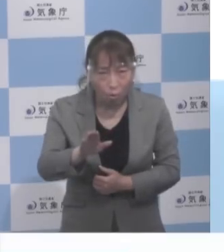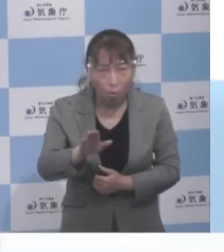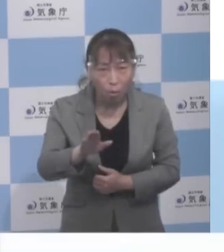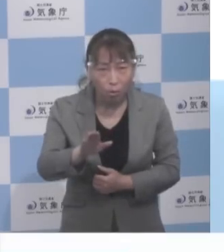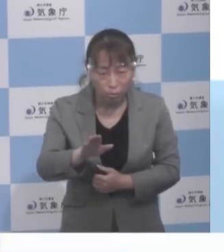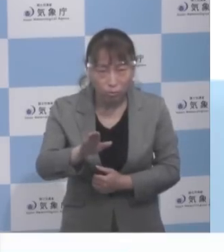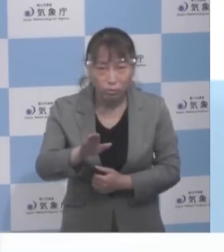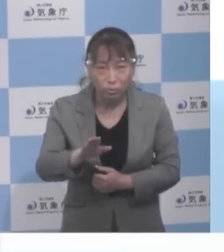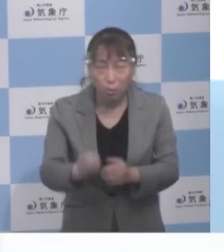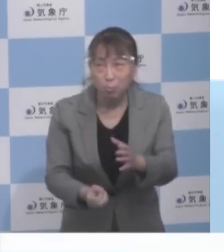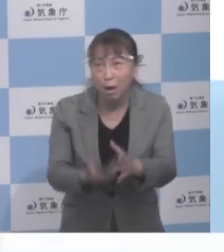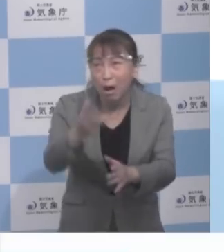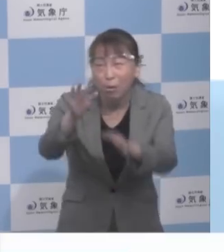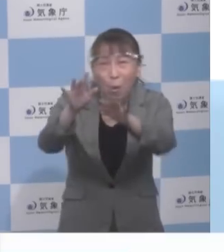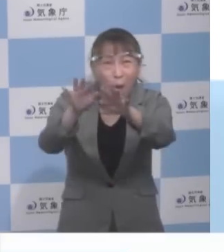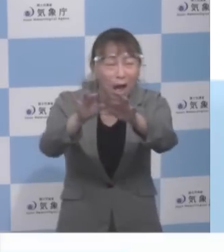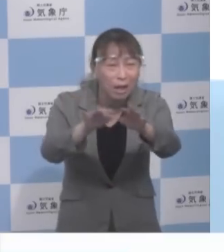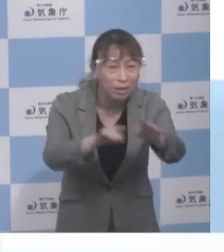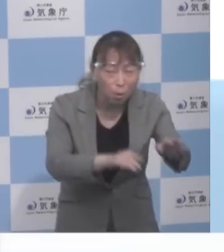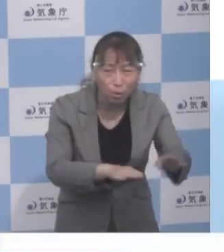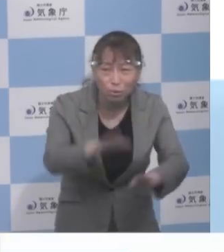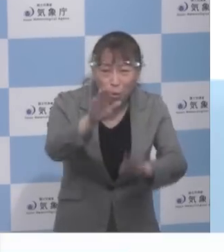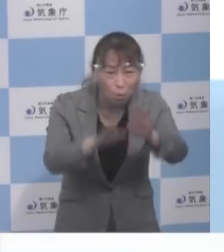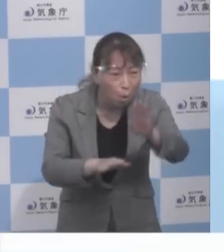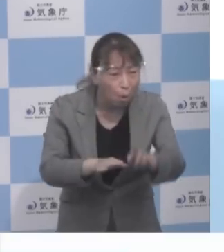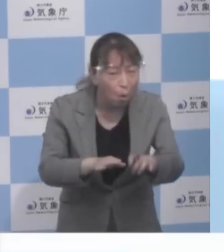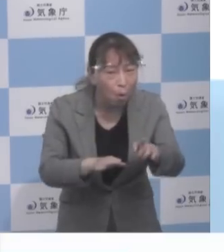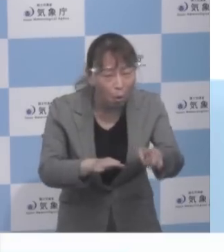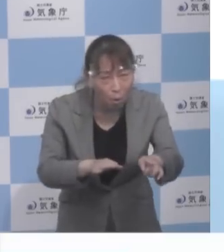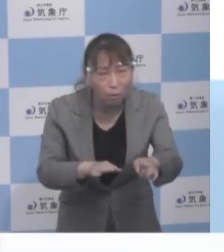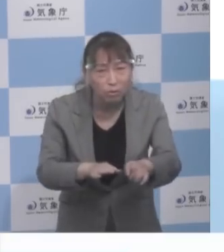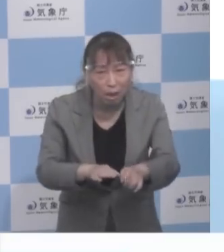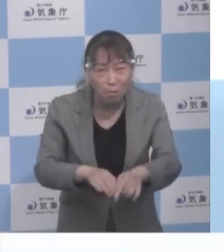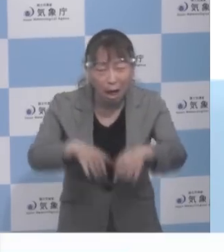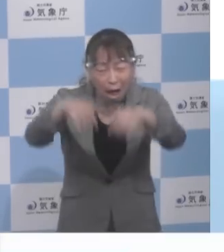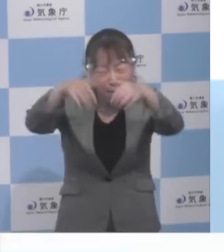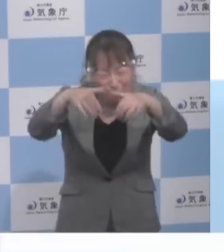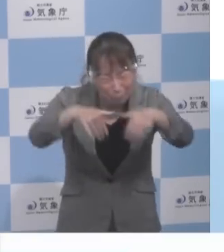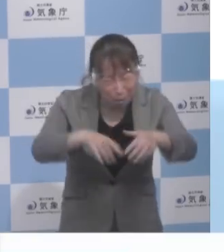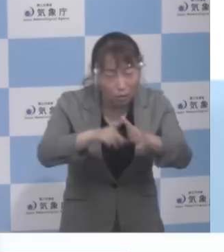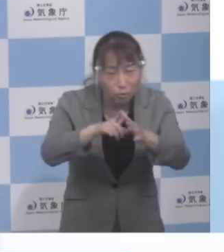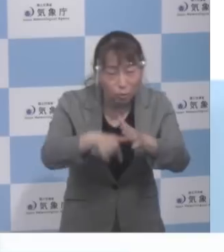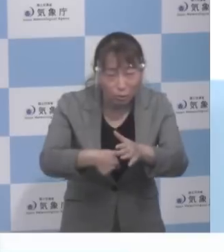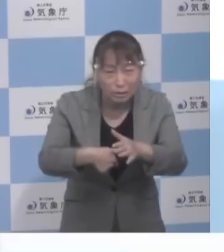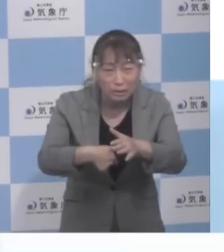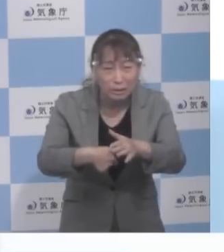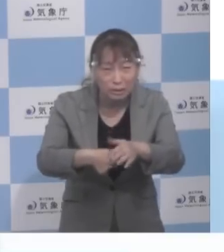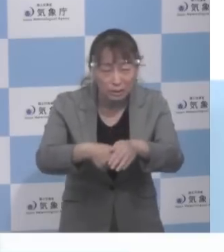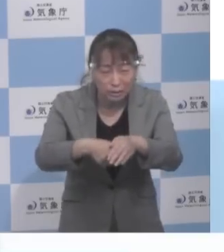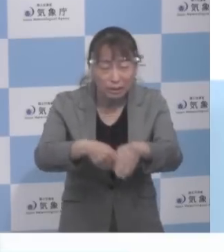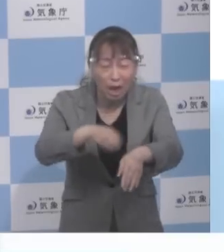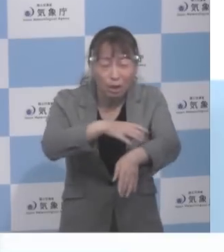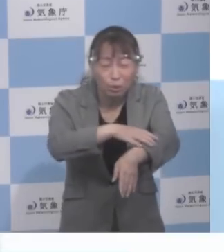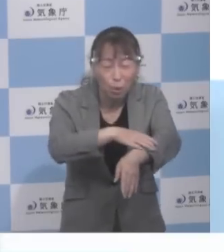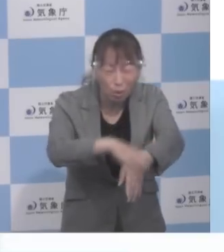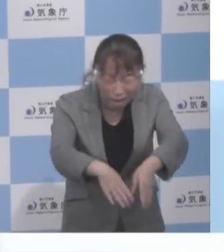況次第では降雨時に土石流が発生する可能性がありますので留意してください。